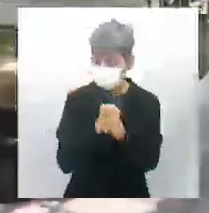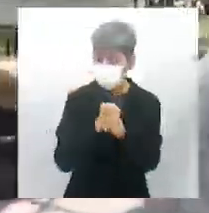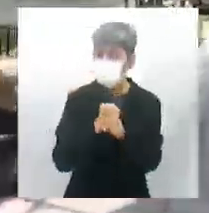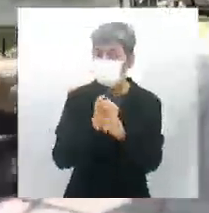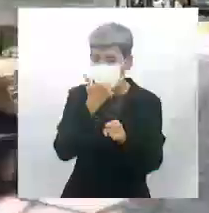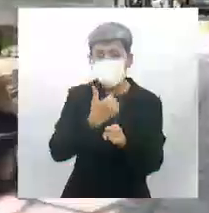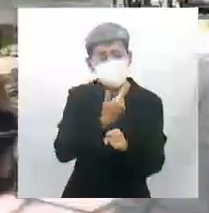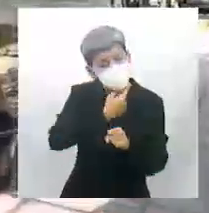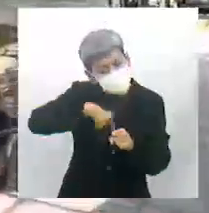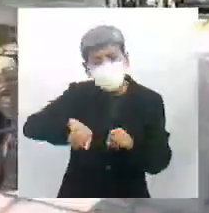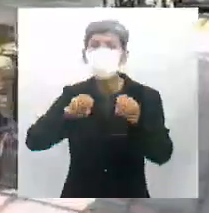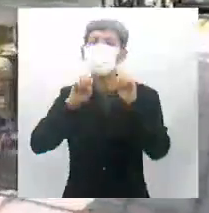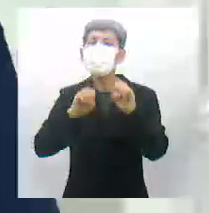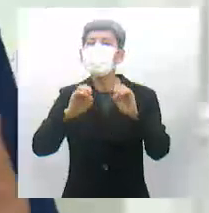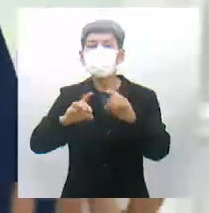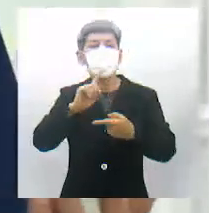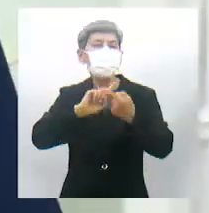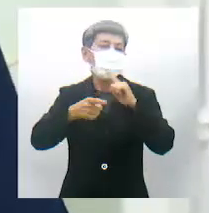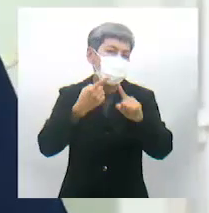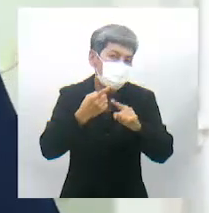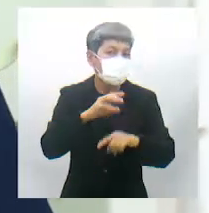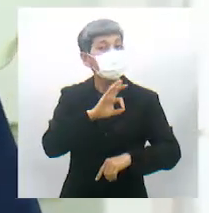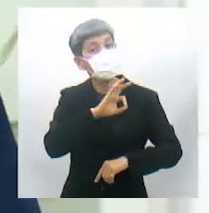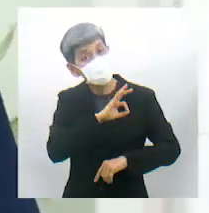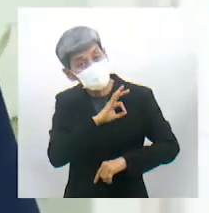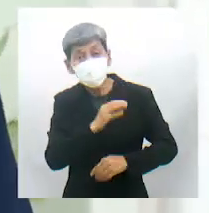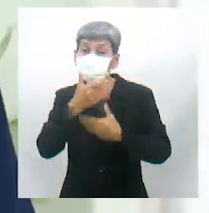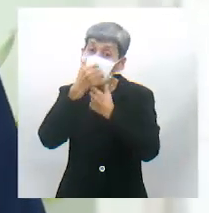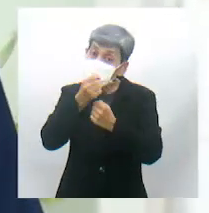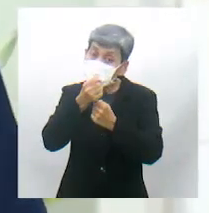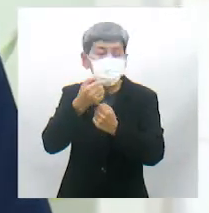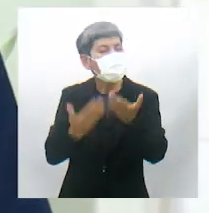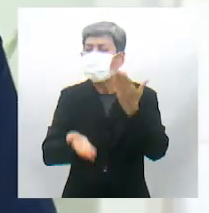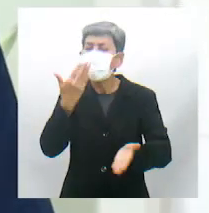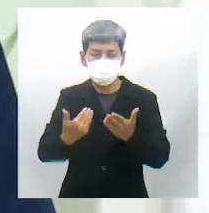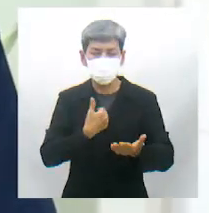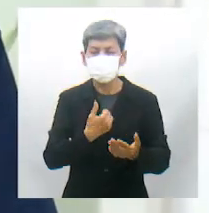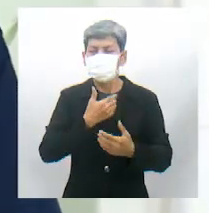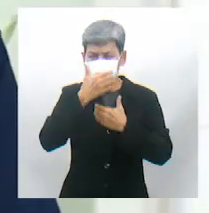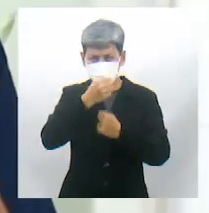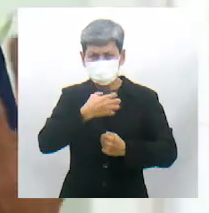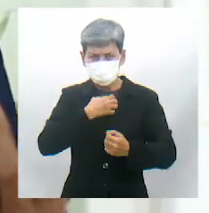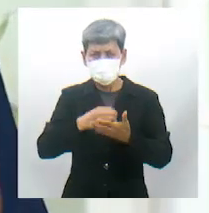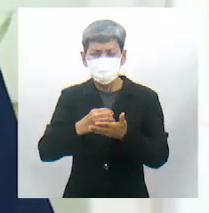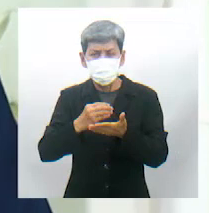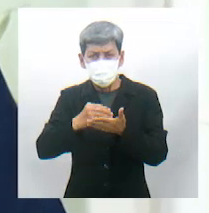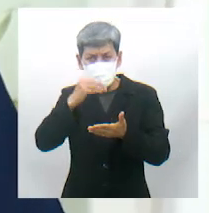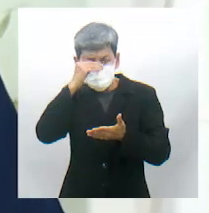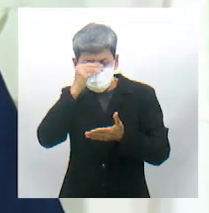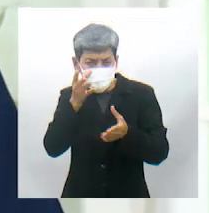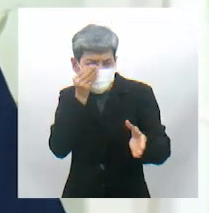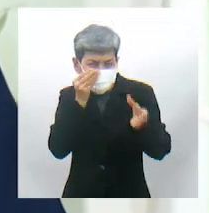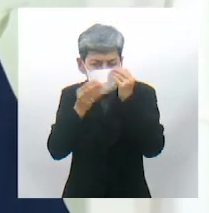ะสอนให้เพื่อนๆสมาชิกหรือคนสนใจในชุมชนสนใจอยากจะเรียนรู้